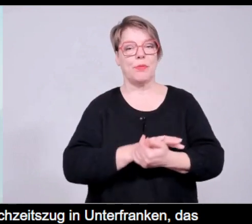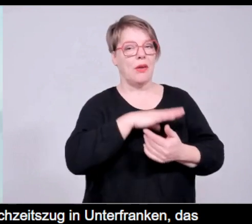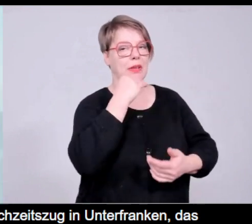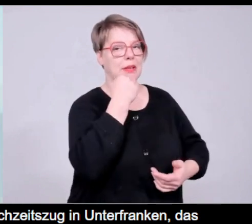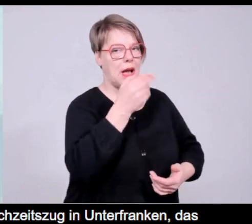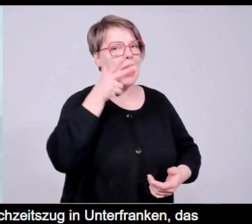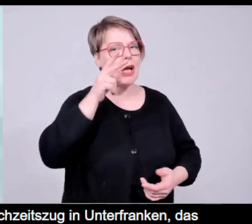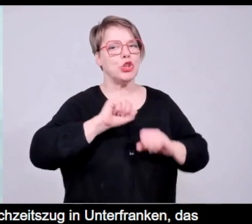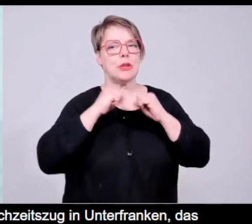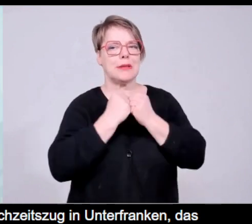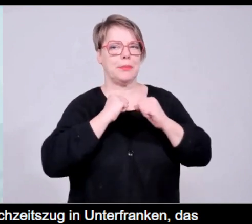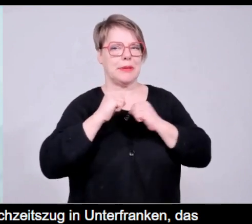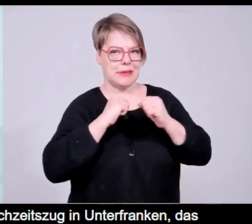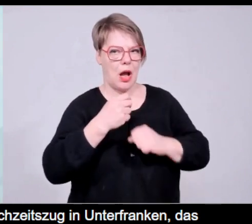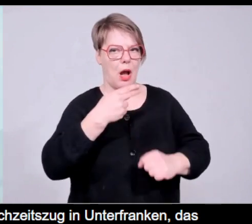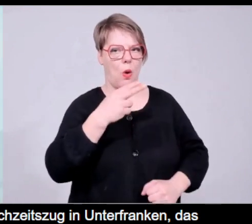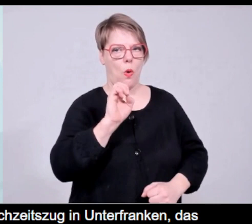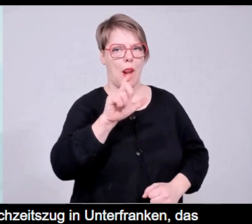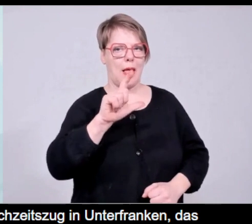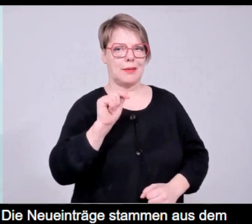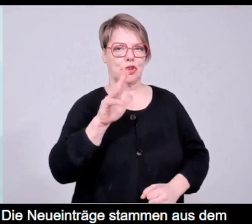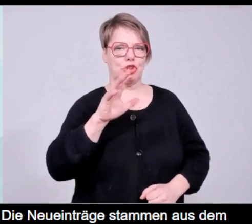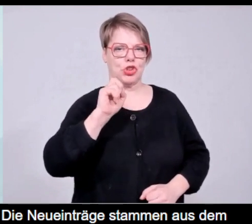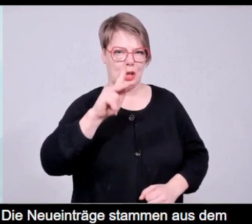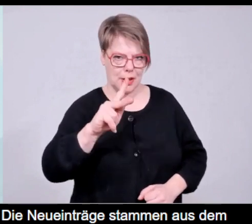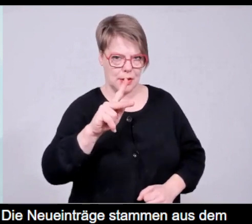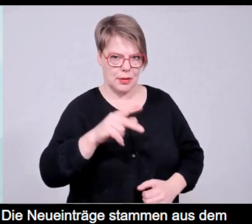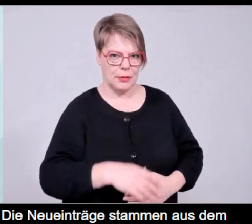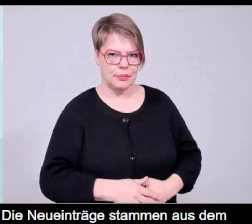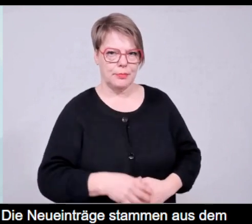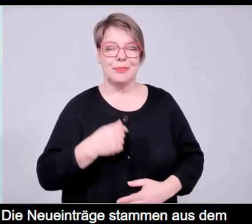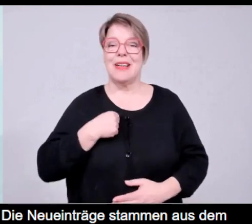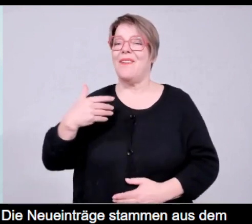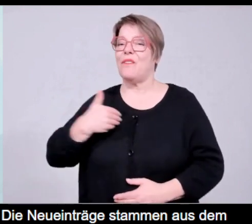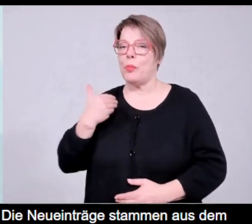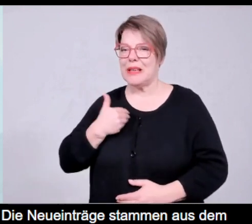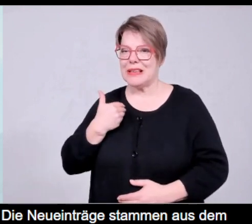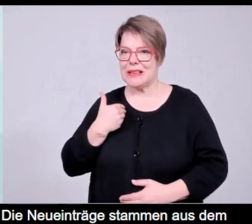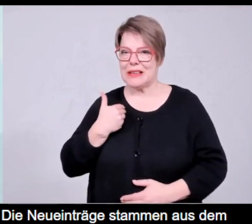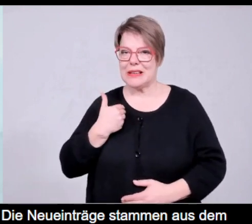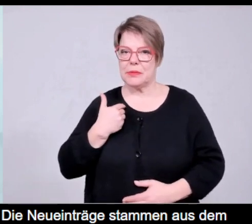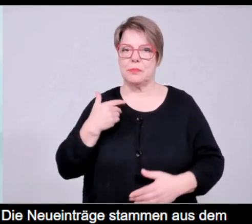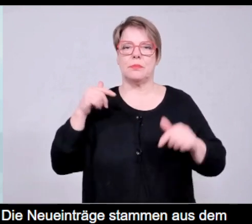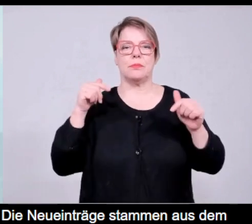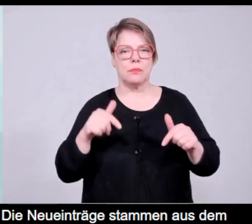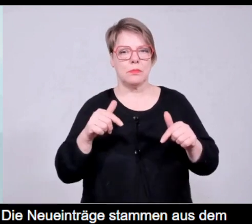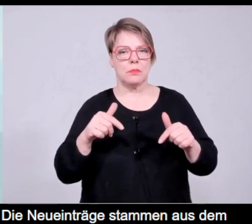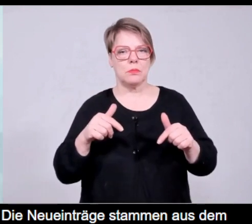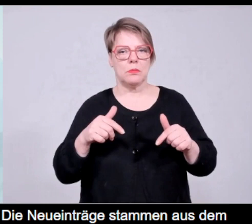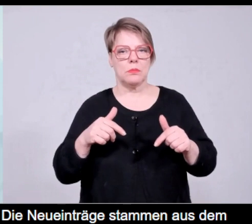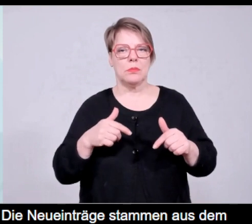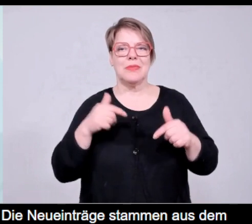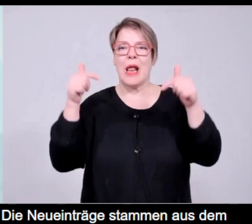deswegen ist eines der zentralen Themen tatsächlich die Arbeitsbedingungen derer zu verbessern, die in der Pflege tätig sind. Wir haben im Moment in Bayern